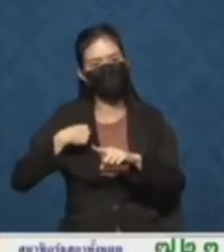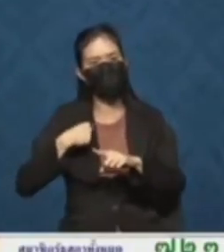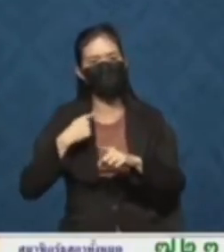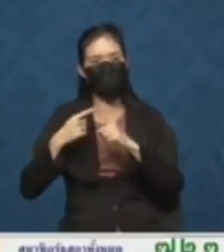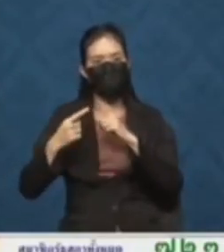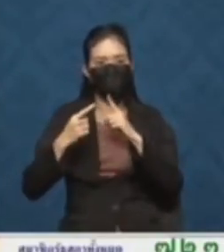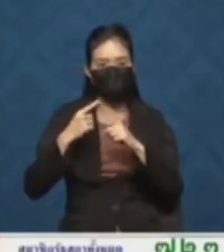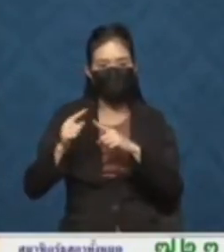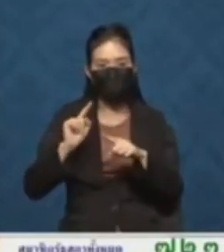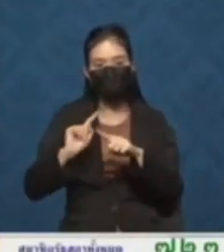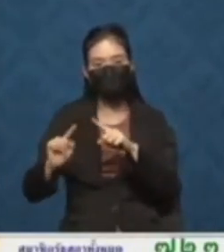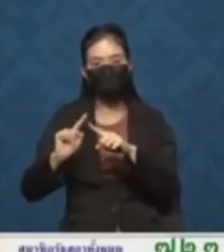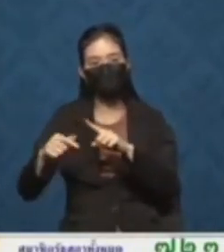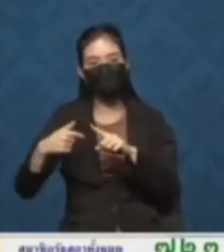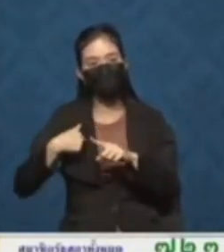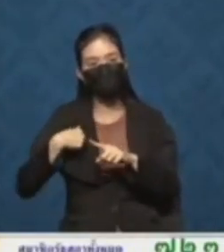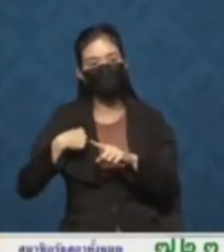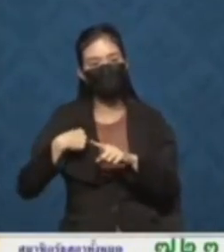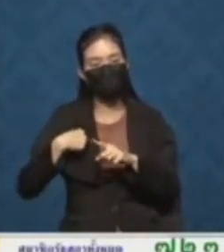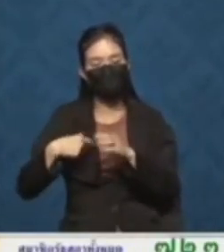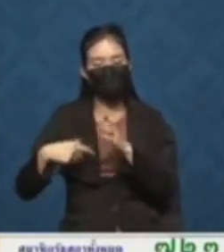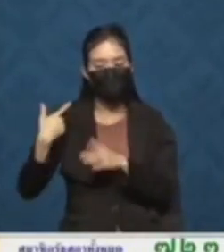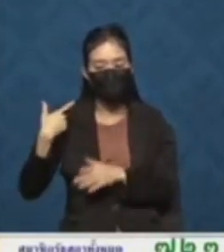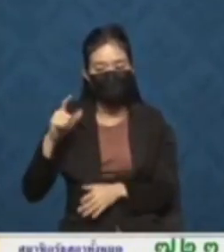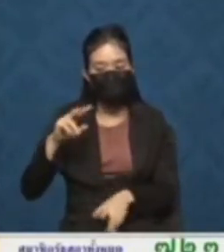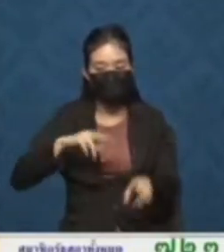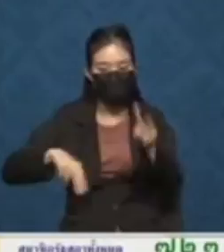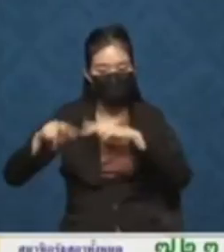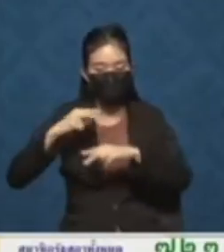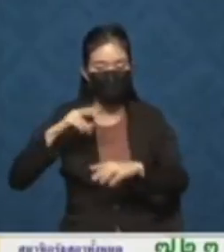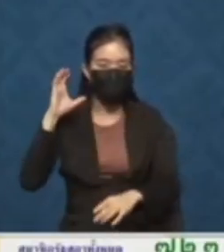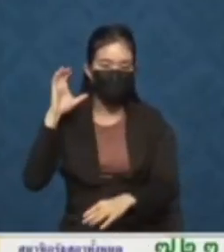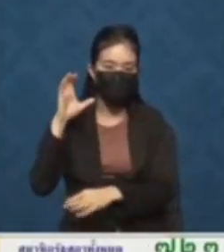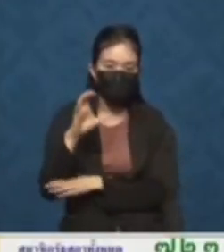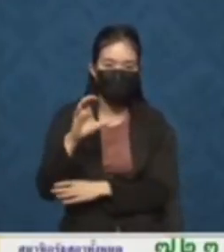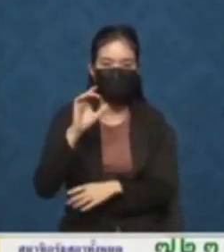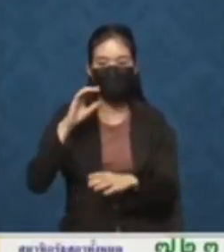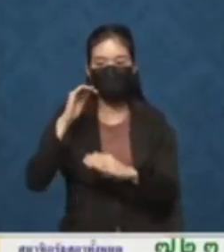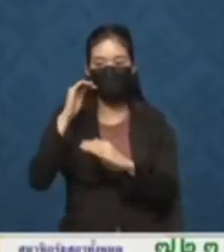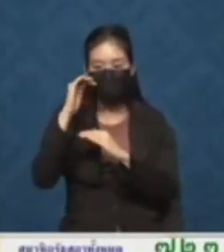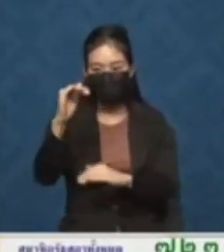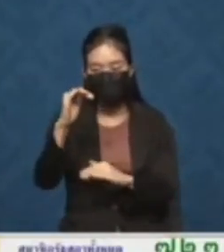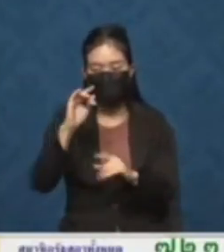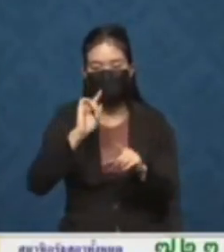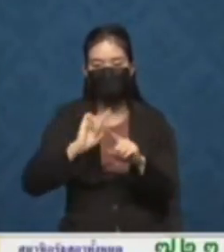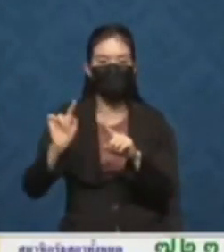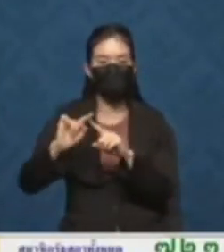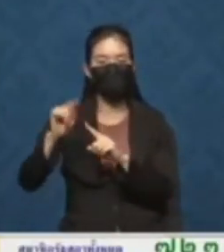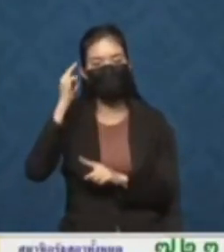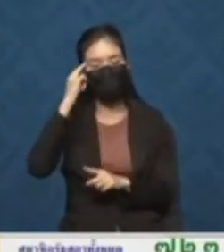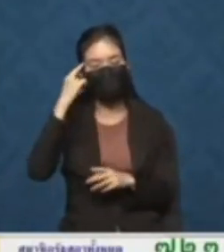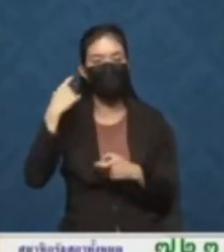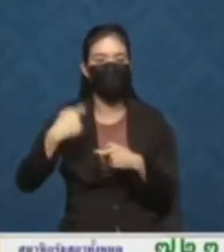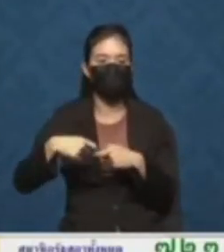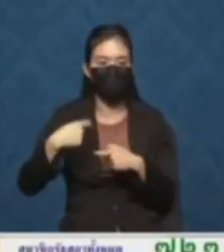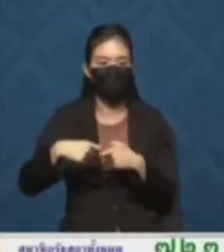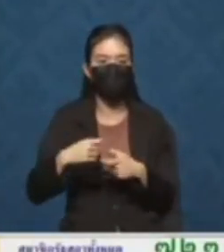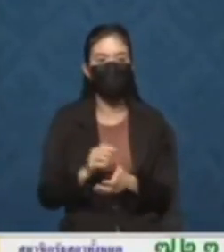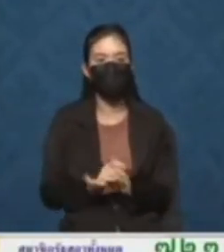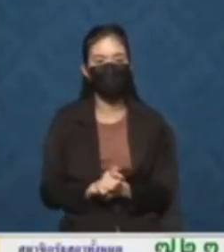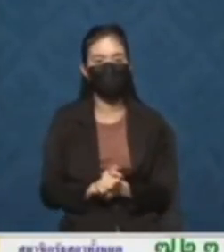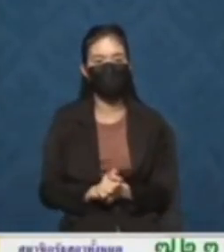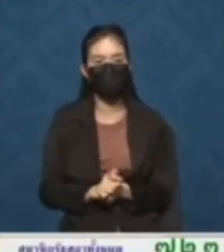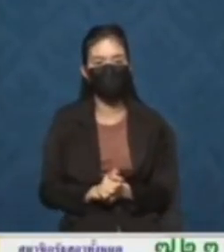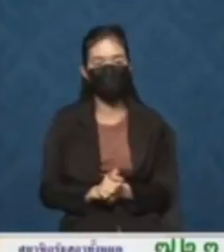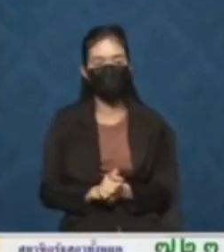การที่จะให้คุณให้โทษไปกำกับดูแลหรือแม้กระทั่งมีส่วนในการที่ให้ได้มาซึ่งศาลและองค์กรอิสระ